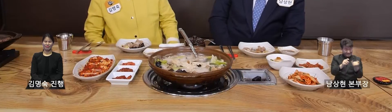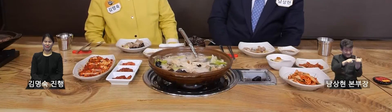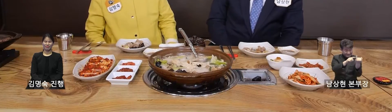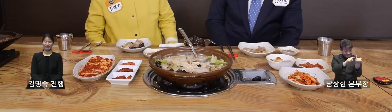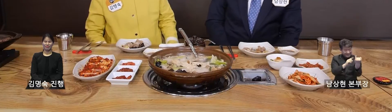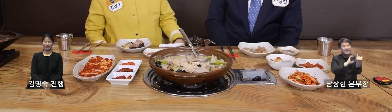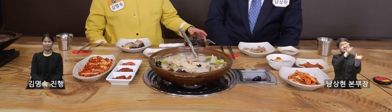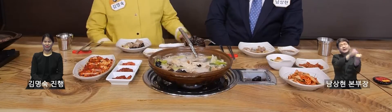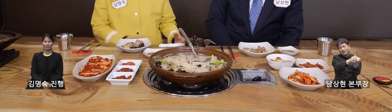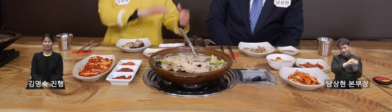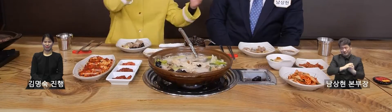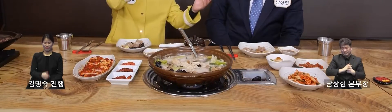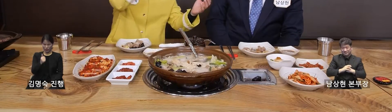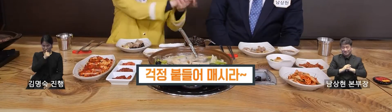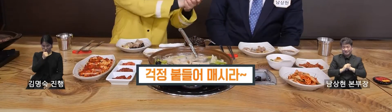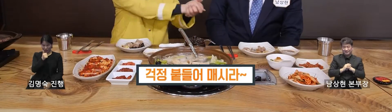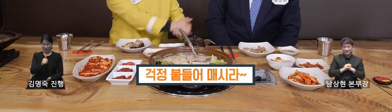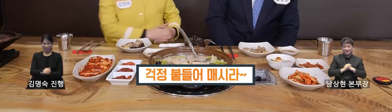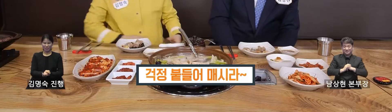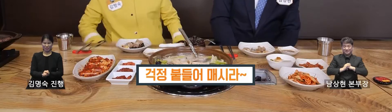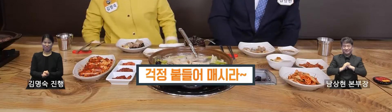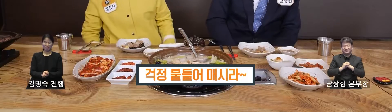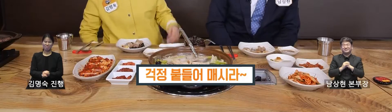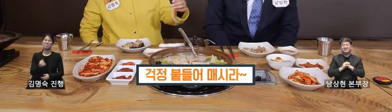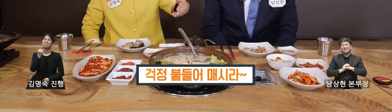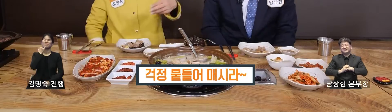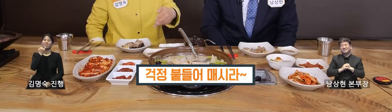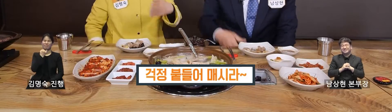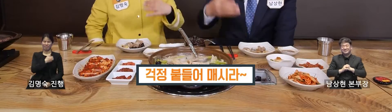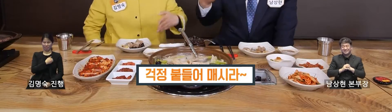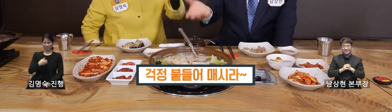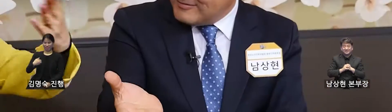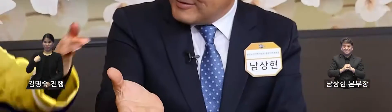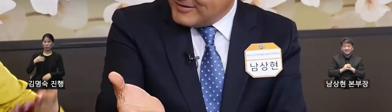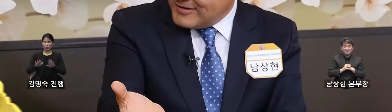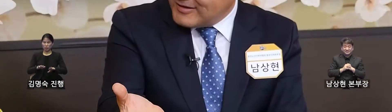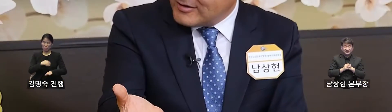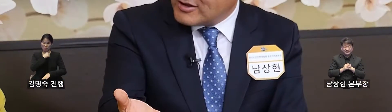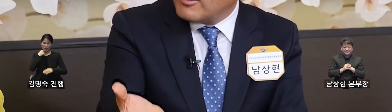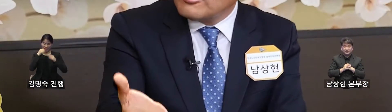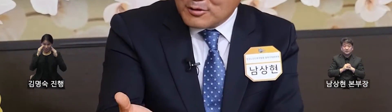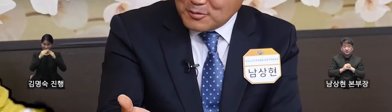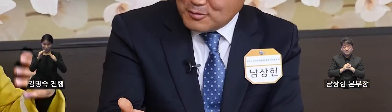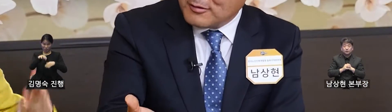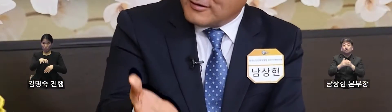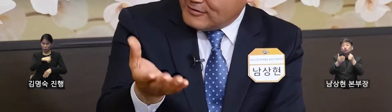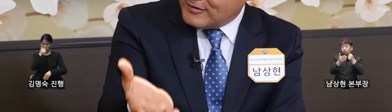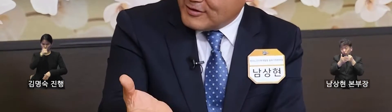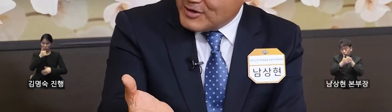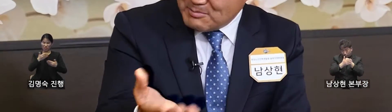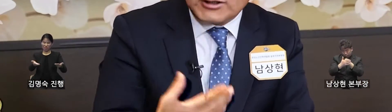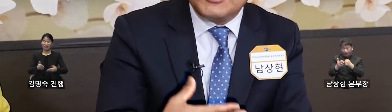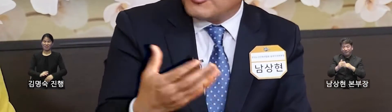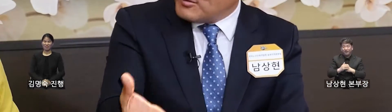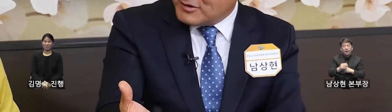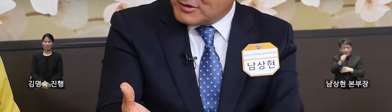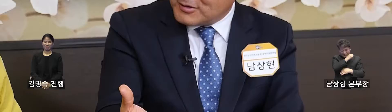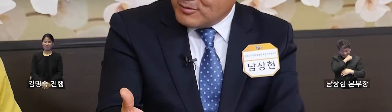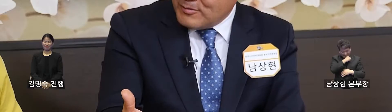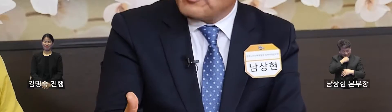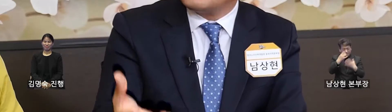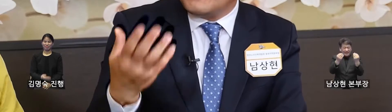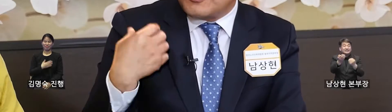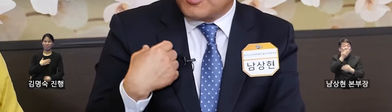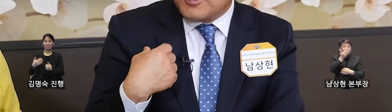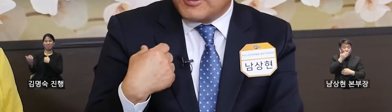MC님 역할이에요. 소개는 붙들어 매셔요. 제가 오늘도 그러면, 이렇게 맛집도 네, 이렇게 소개해 제가 그래서 예, 맛있는 거 많이